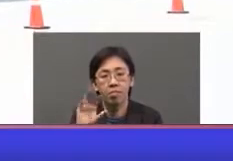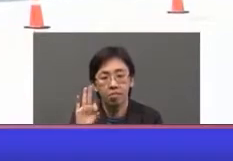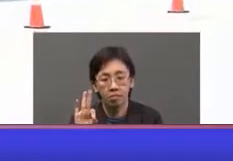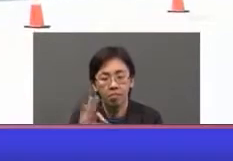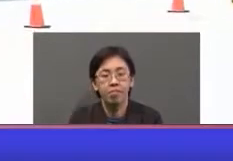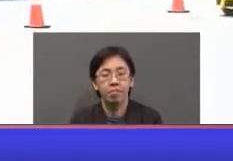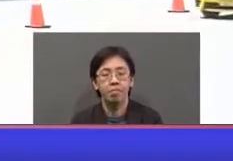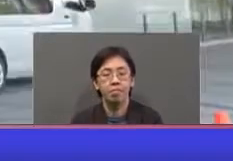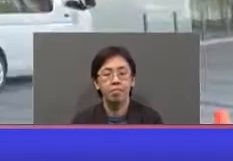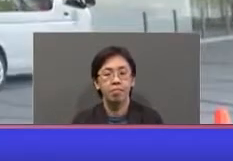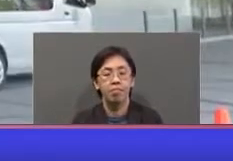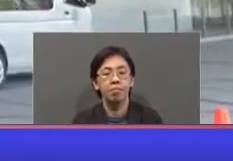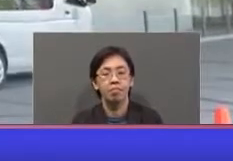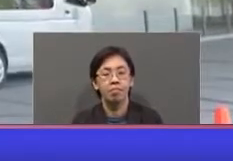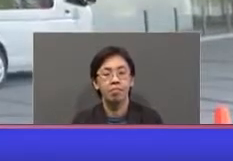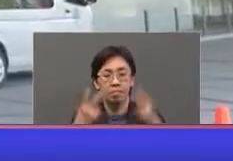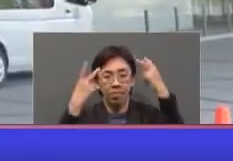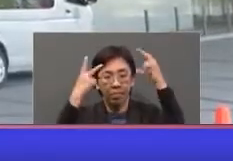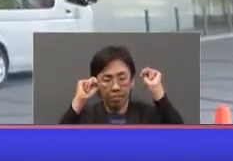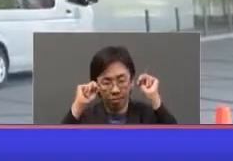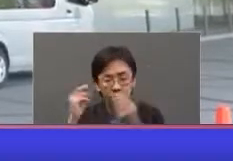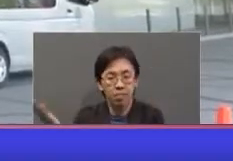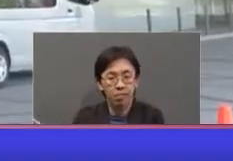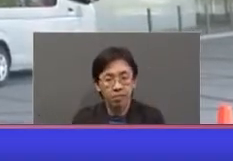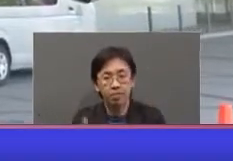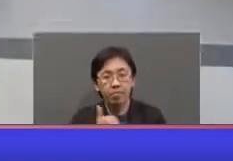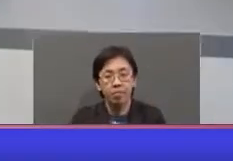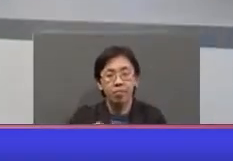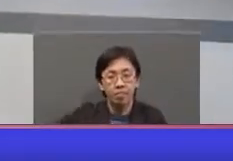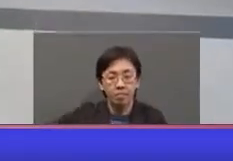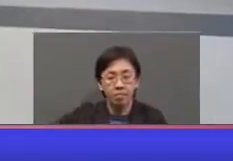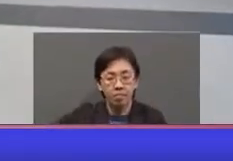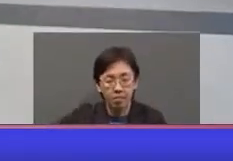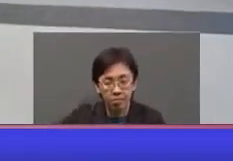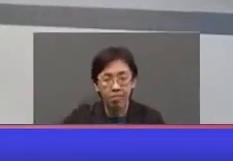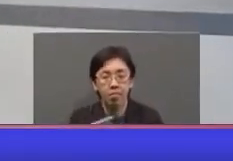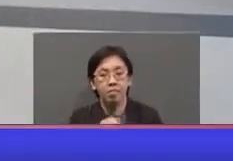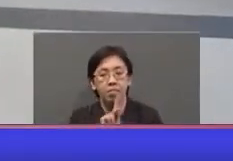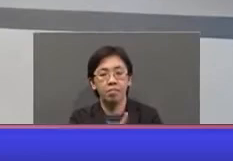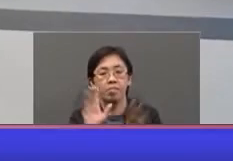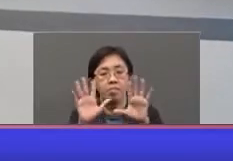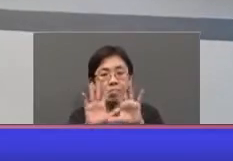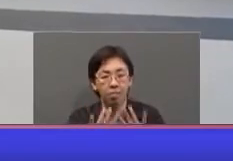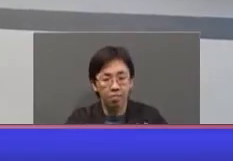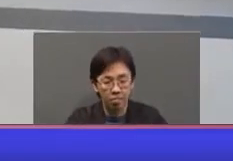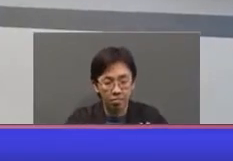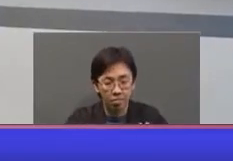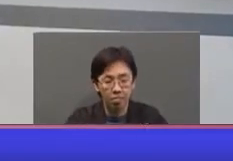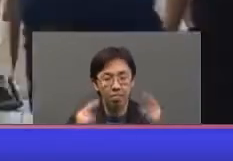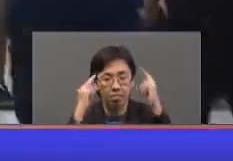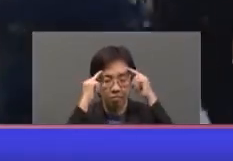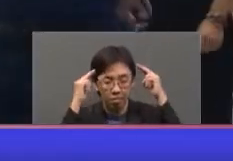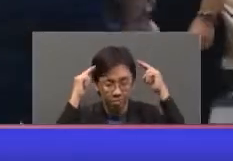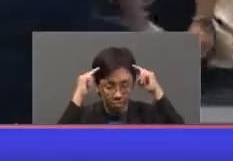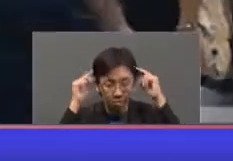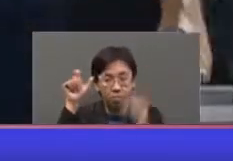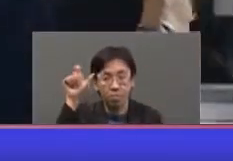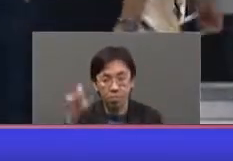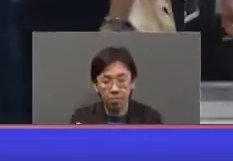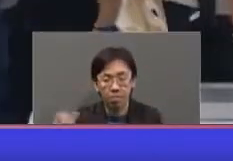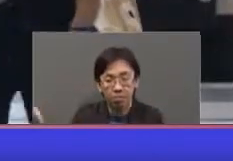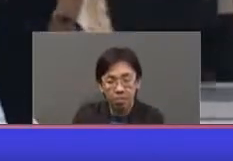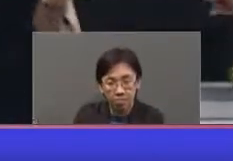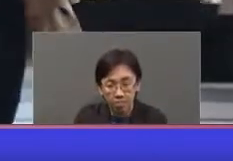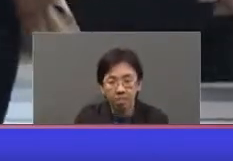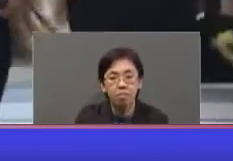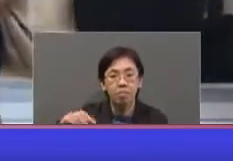ครับออสเตรเลียนิวซีแลนด์ไต้หวันญี่ปุ่นแคนาดาแล้วก็ชิลี ค่ะ นนส่วนเขตที่เขาส่งผู้แทนมาก็เป็น